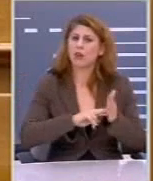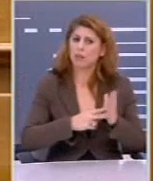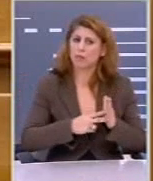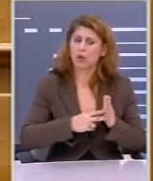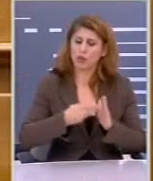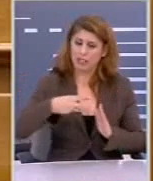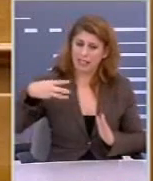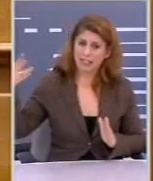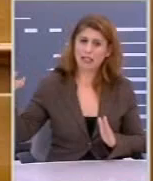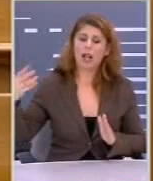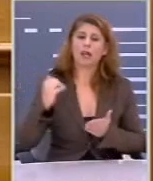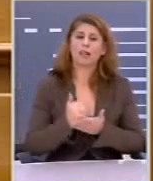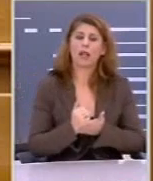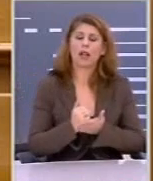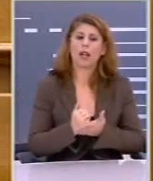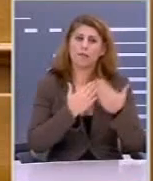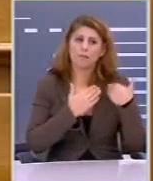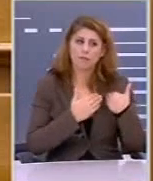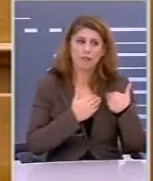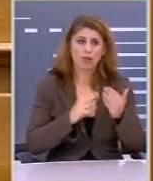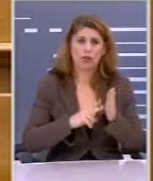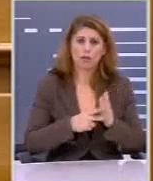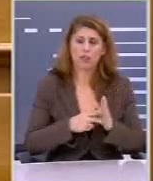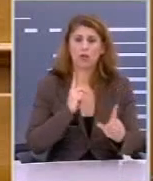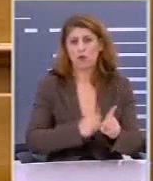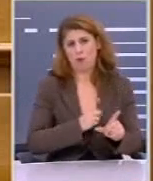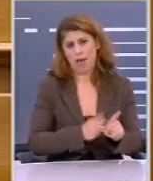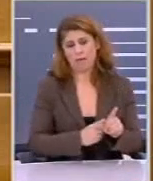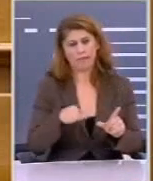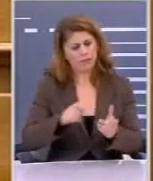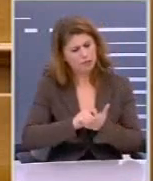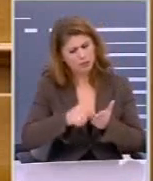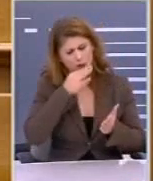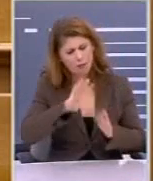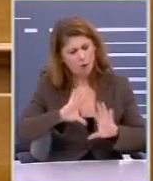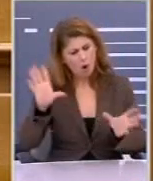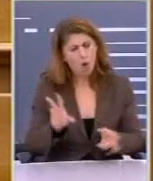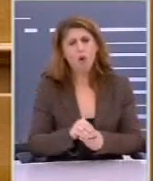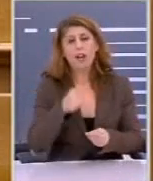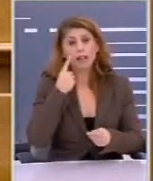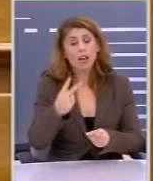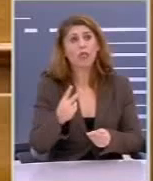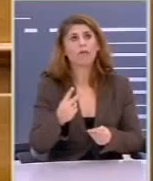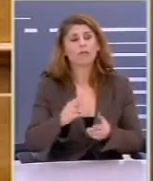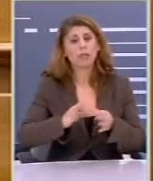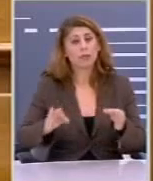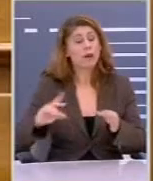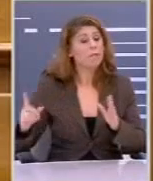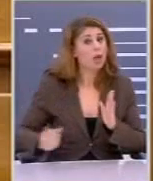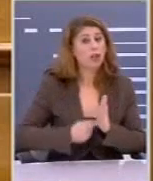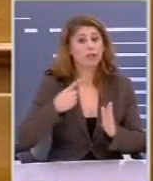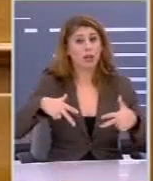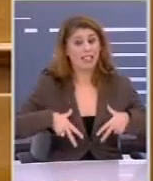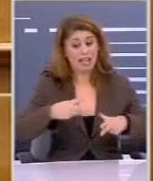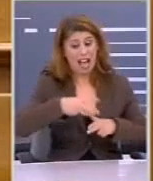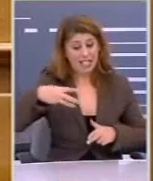Νικόλαος Σοφιανός, υπεύθυνος οικονομικών του Κομμουνιστικού Κόμματος Ελλάδος. Τα είπα μόνο για τα πρακτικά, για να δούμε το εύρος και ότι πρώτη φορά η κυβέρνηση